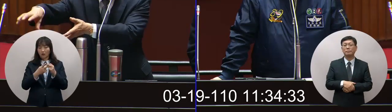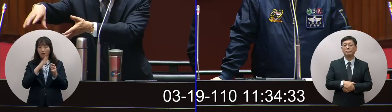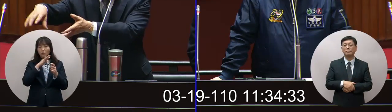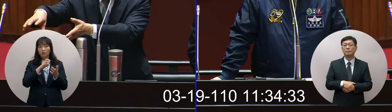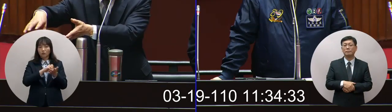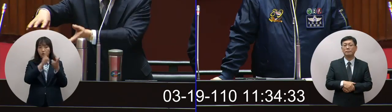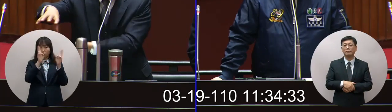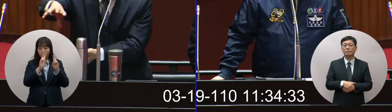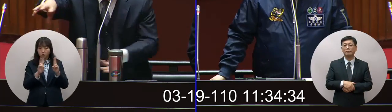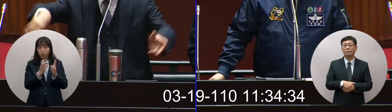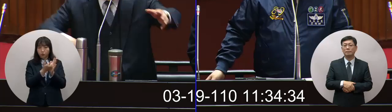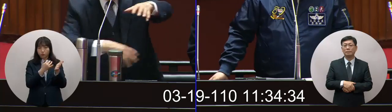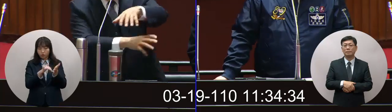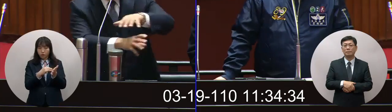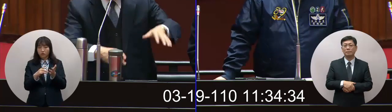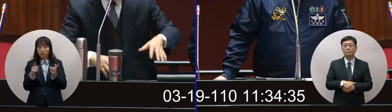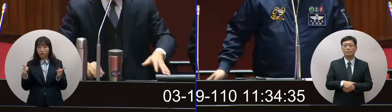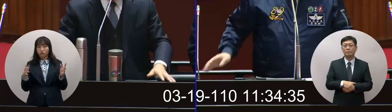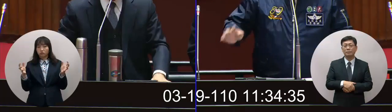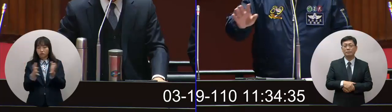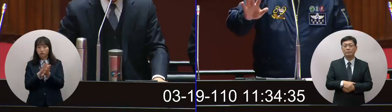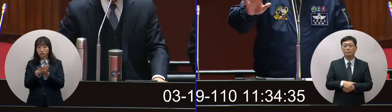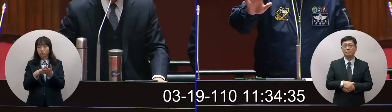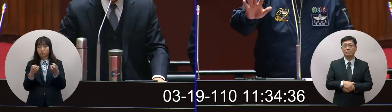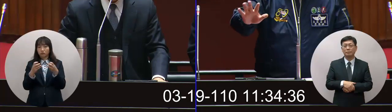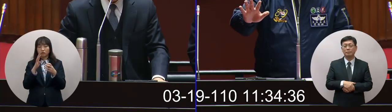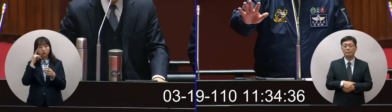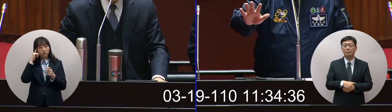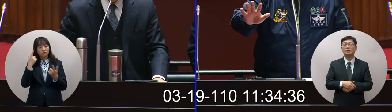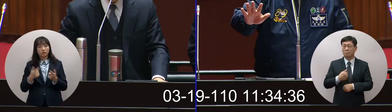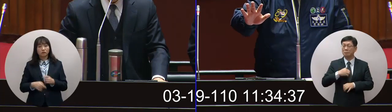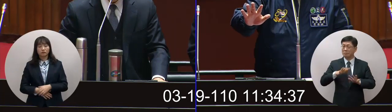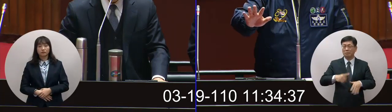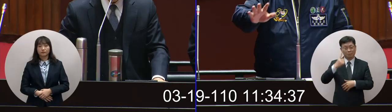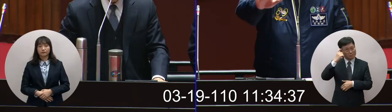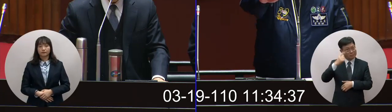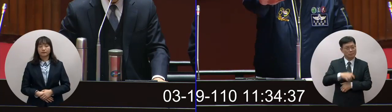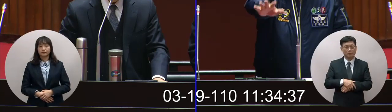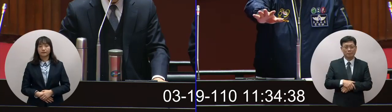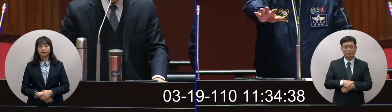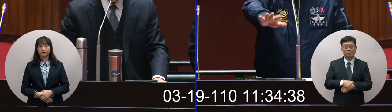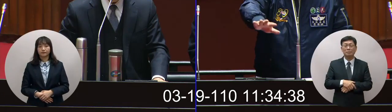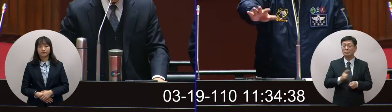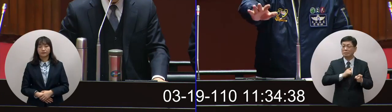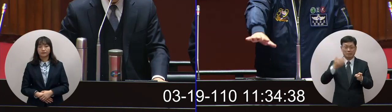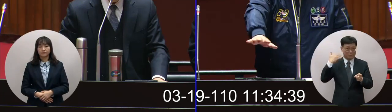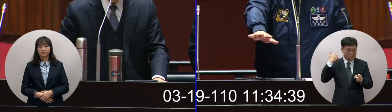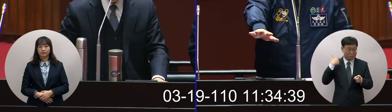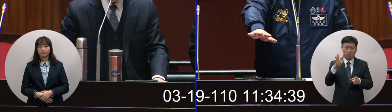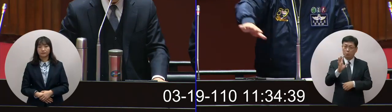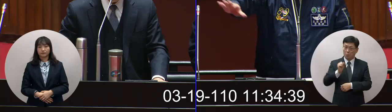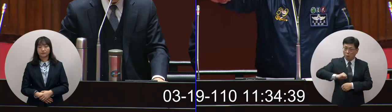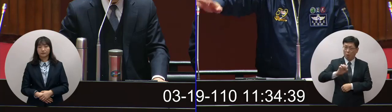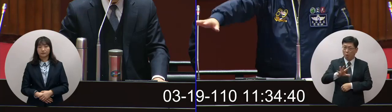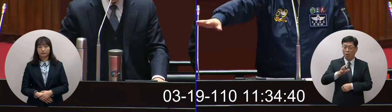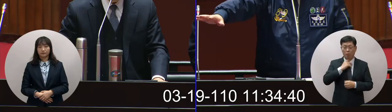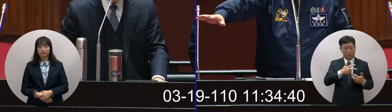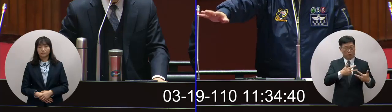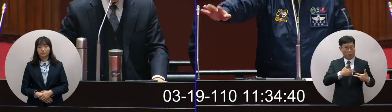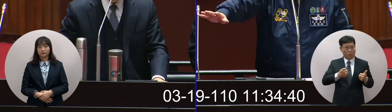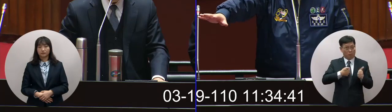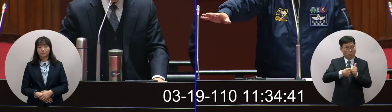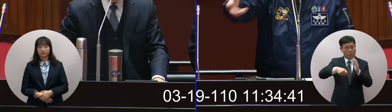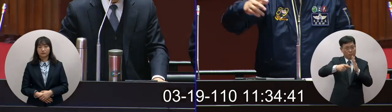核四编列预算要弄在一起讲，是不是意思？ 所以我的意思是说，你当时有抵抗嘛？但是